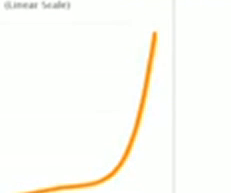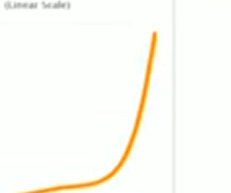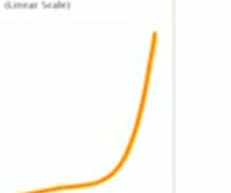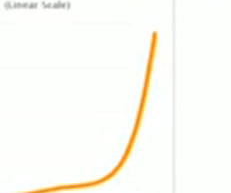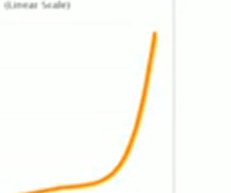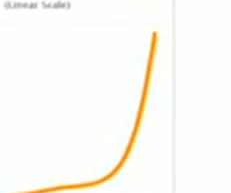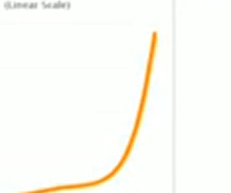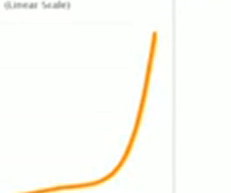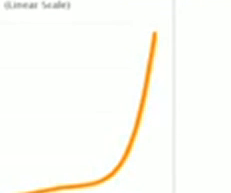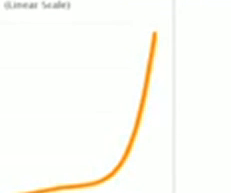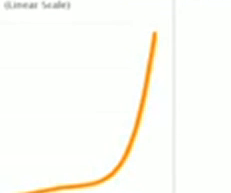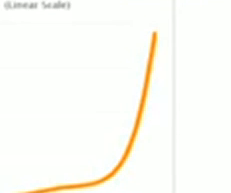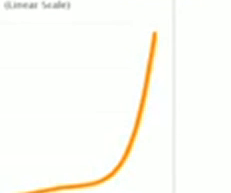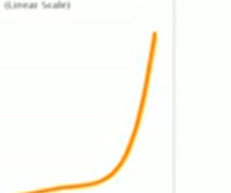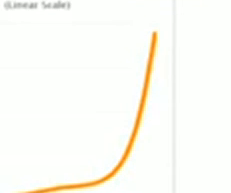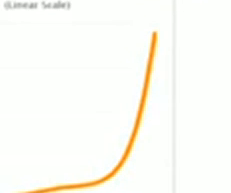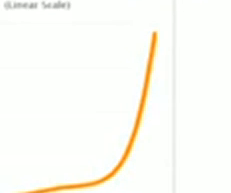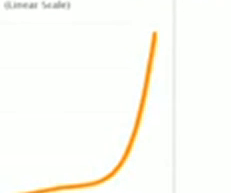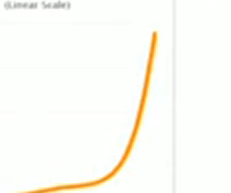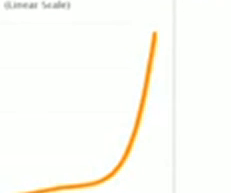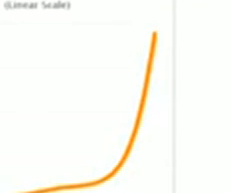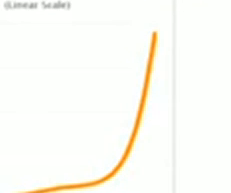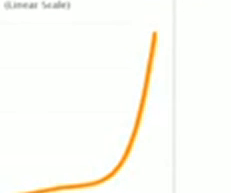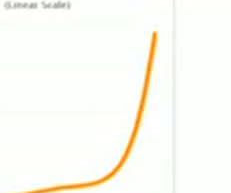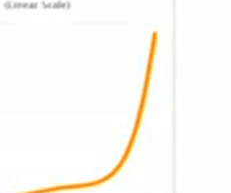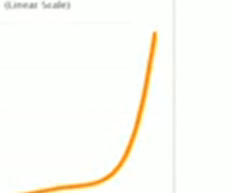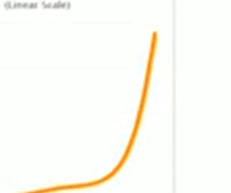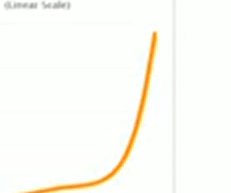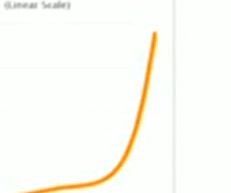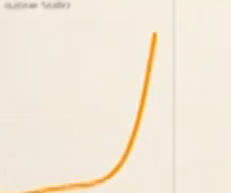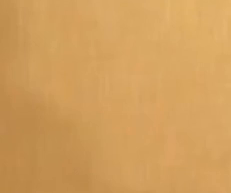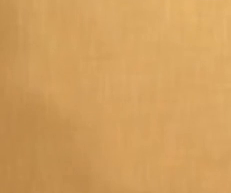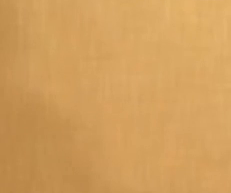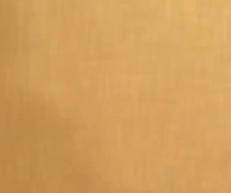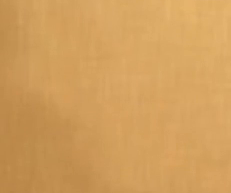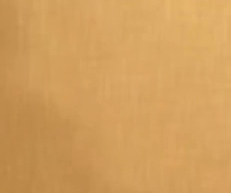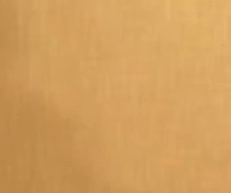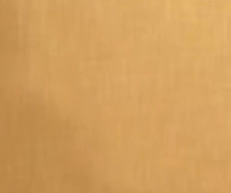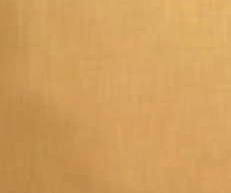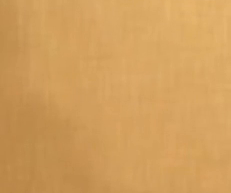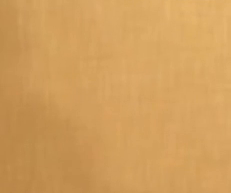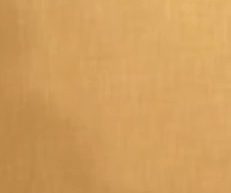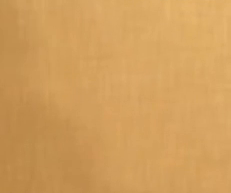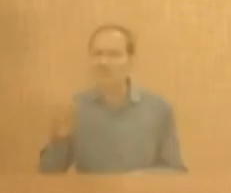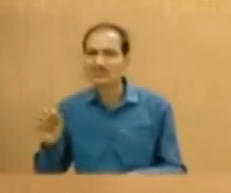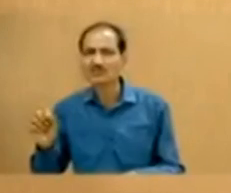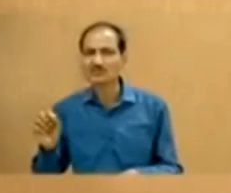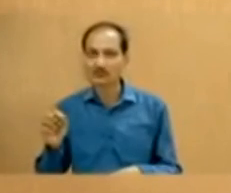ଆଗ ସମୟ ଉପରେ ଆଖି ଦେବା। ଏ ଯେଉଁ କରୋନା ଭୂତାଣୁ ସମୟ ସାଙ୍ଗରେ କ'ଣ ଖେଳ ଖେଳୁଛି,